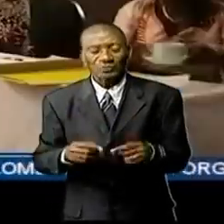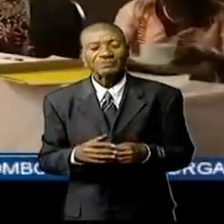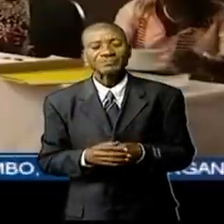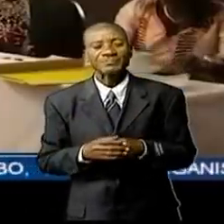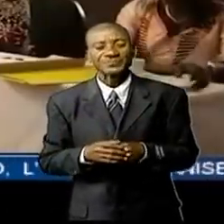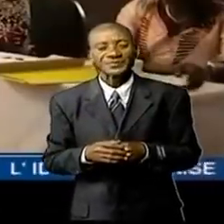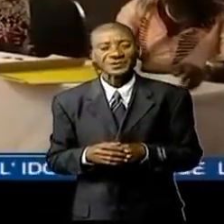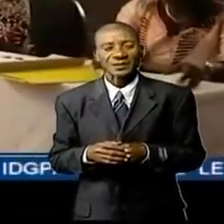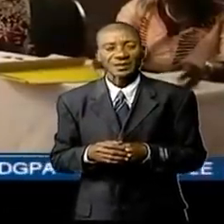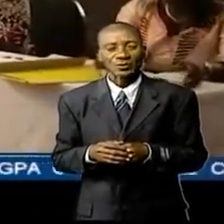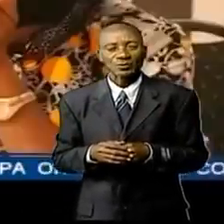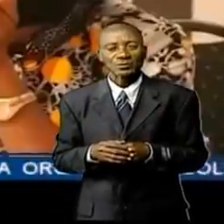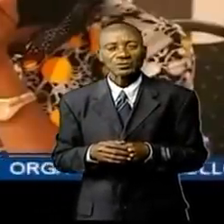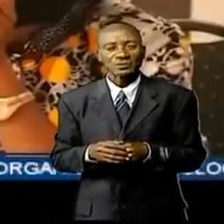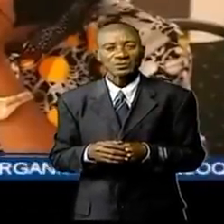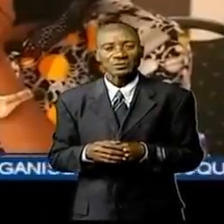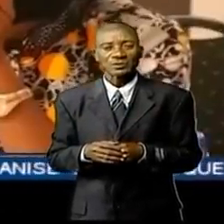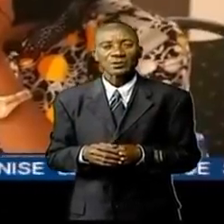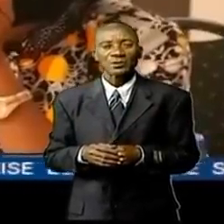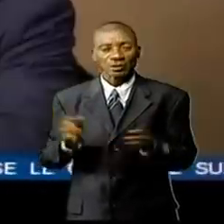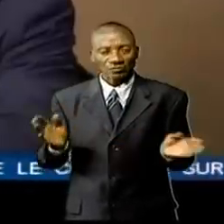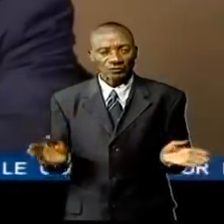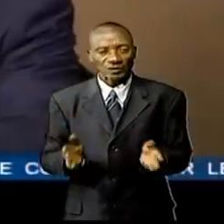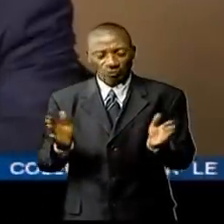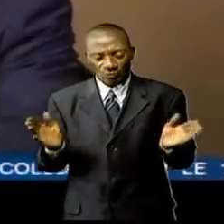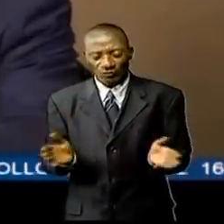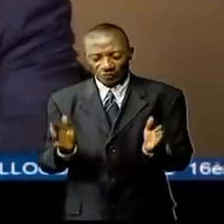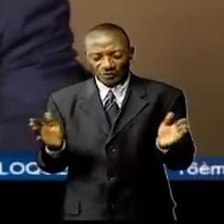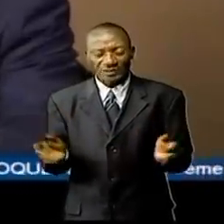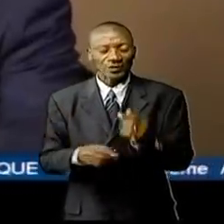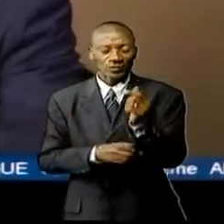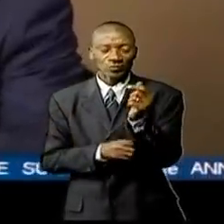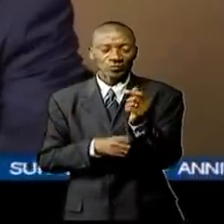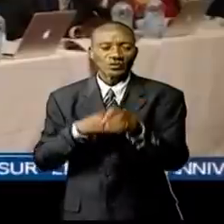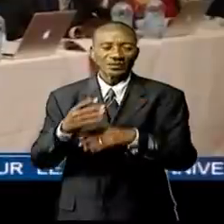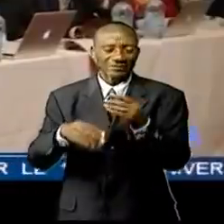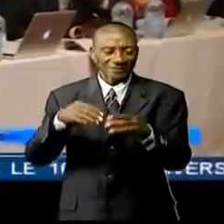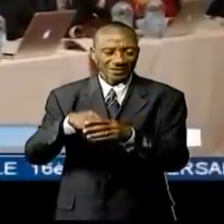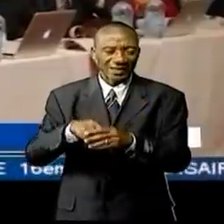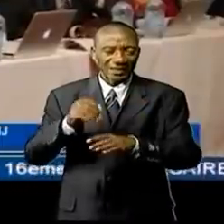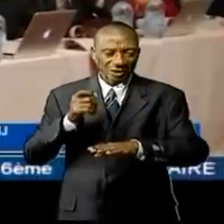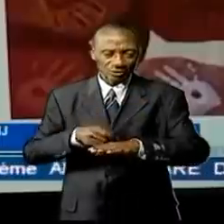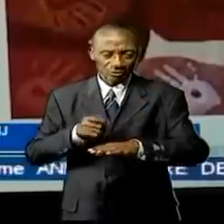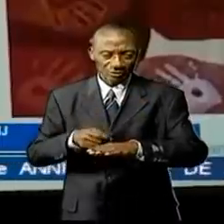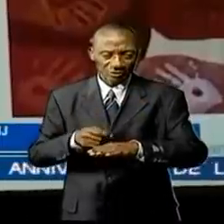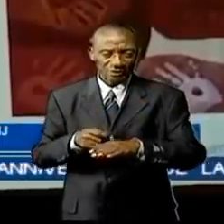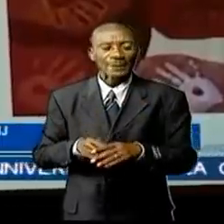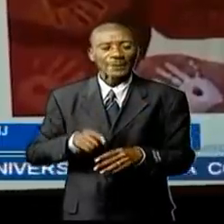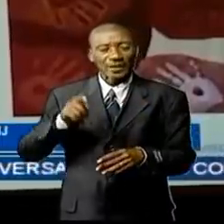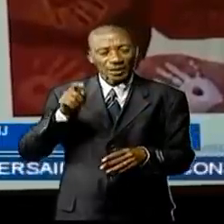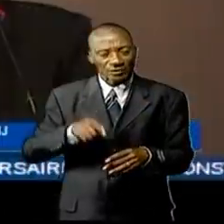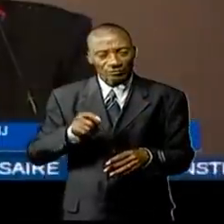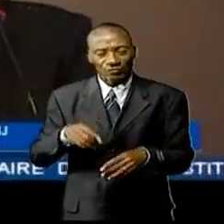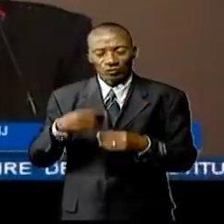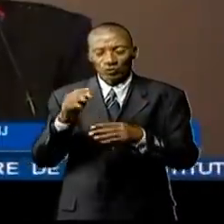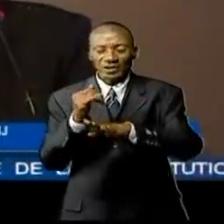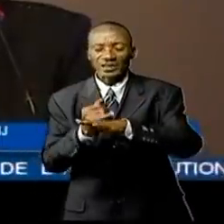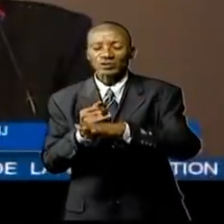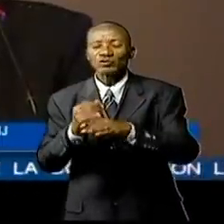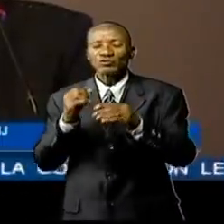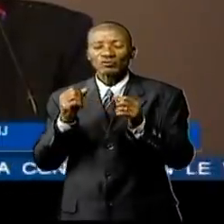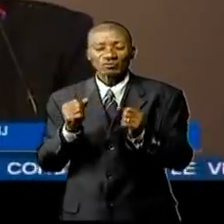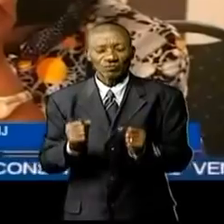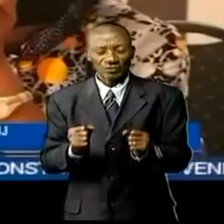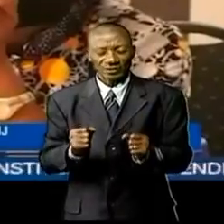démocratique implique, entre autres, de renforcer l'état des droits. Ceci passe nécessairement par des institutions fortes et capables de répondre aux